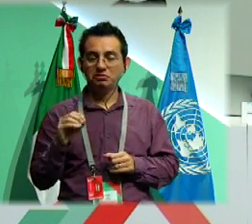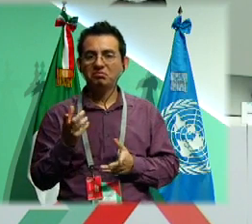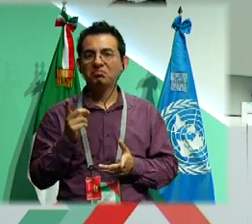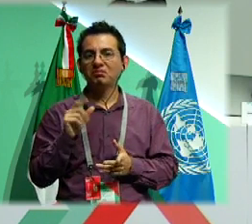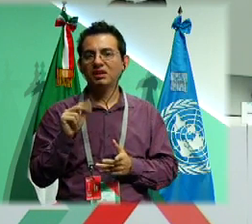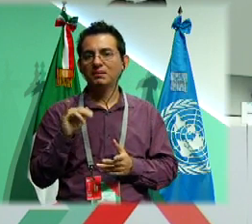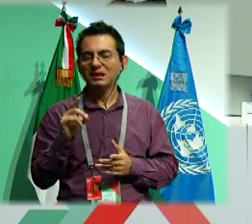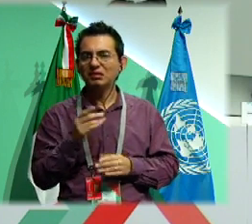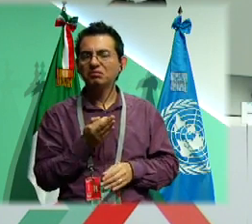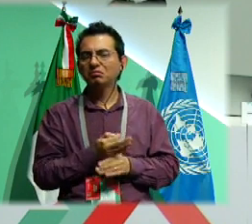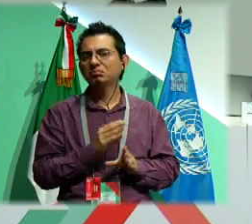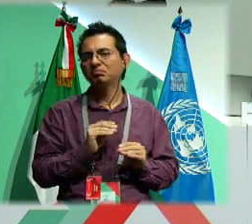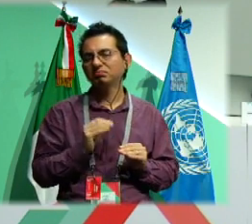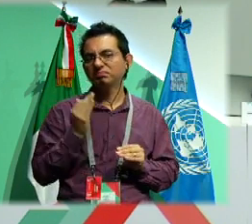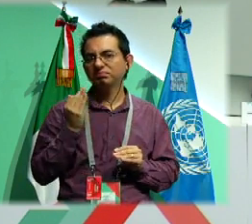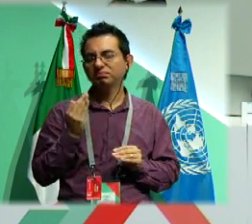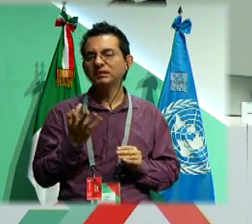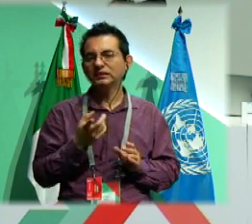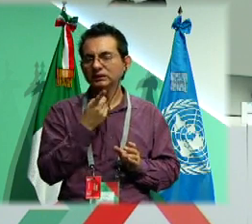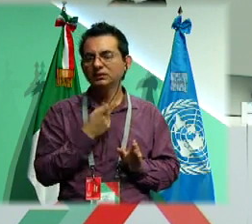David?